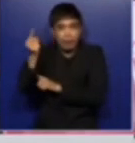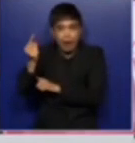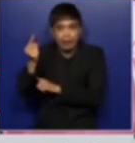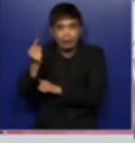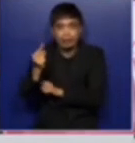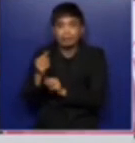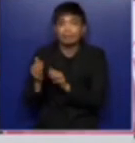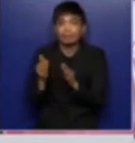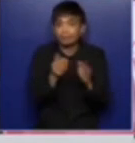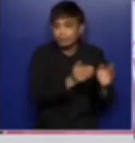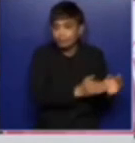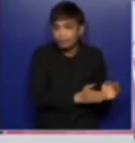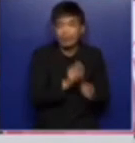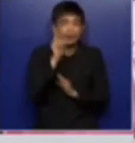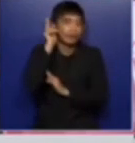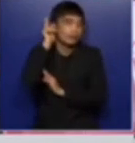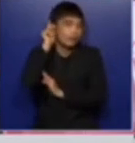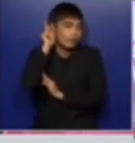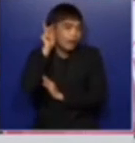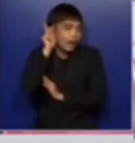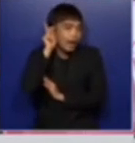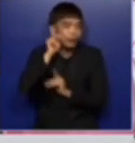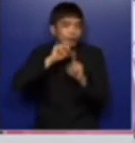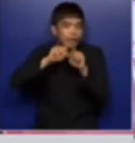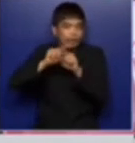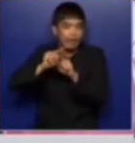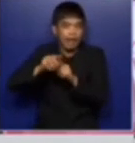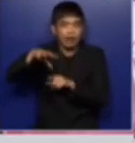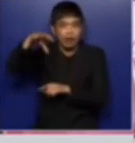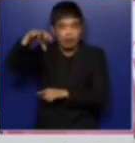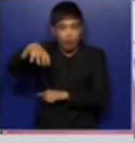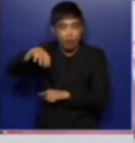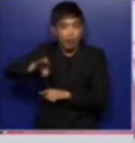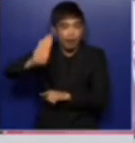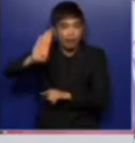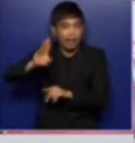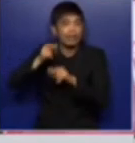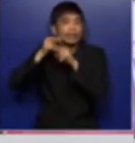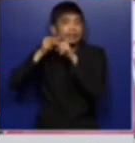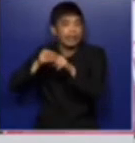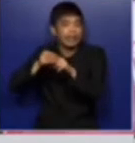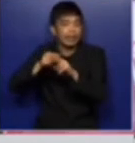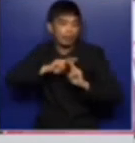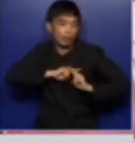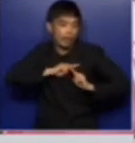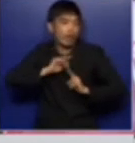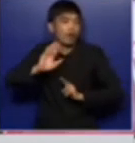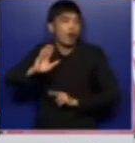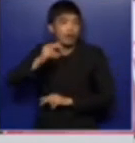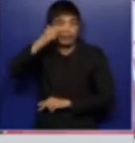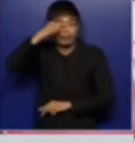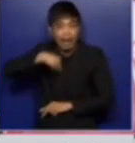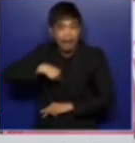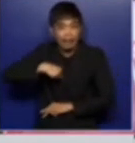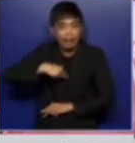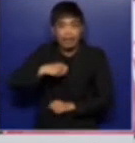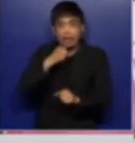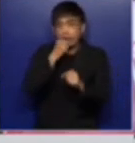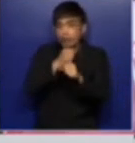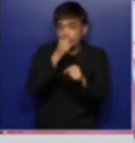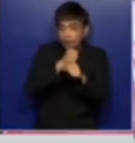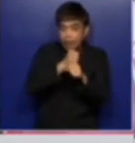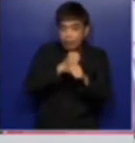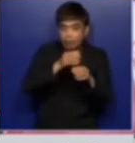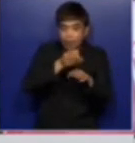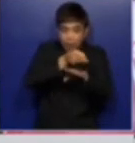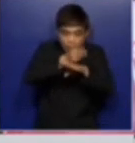ารภาคเอกชนของไทยสามารถผลิตรถถังรถยานเกราะจำหน่ายยังต่างประเทศ